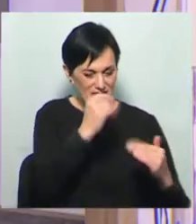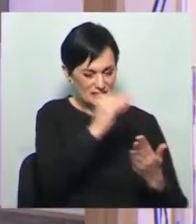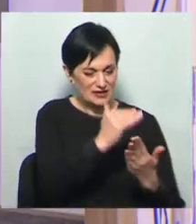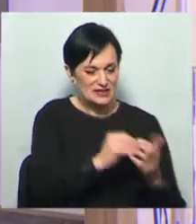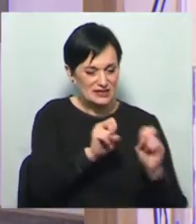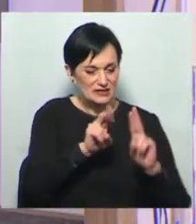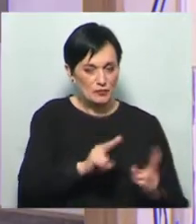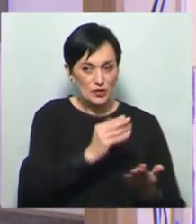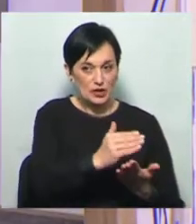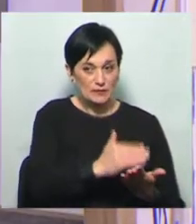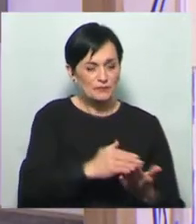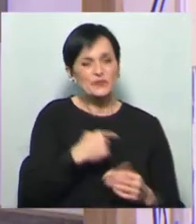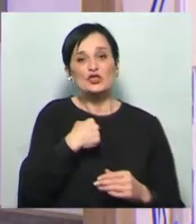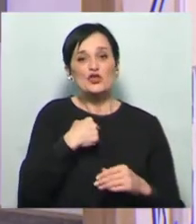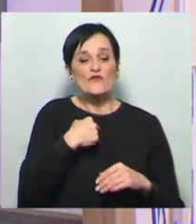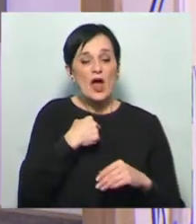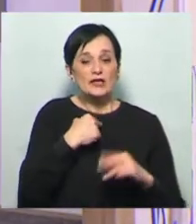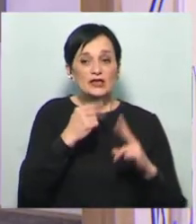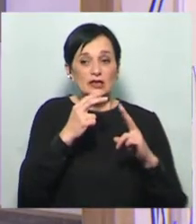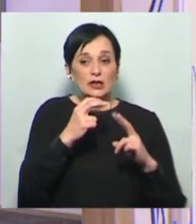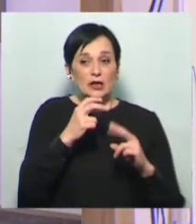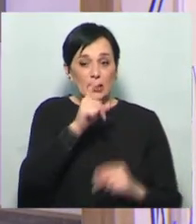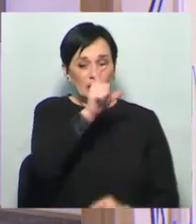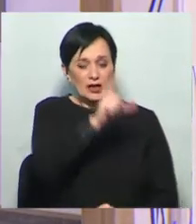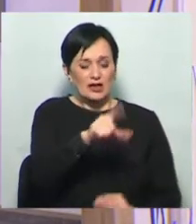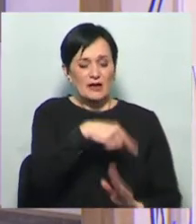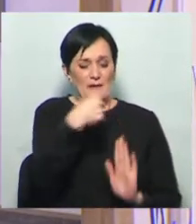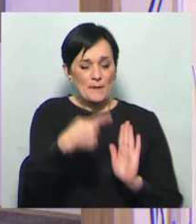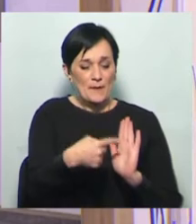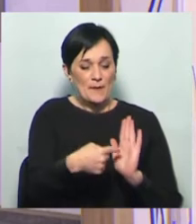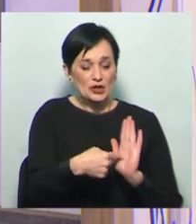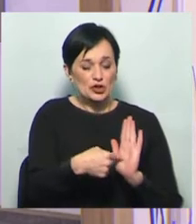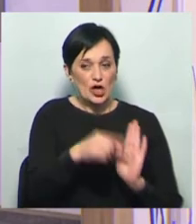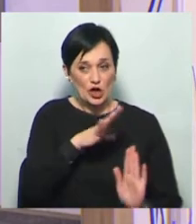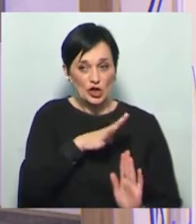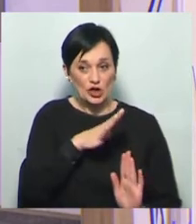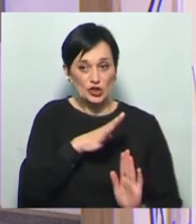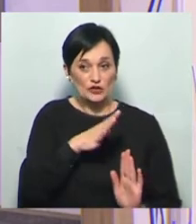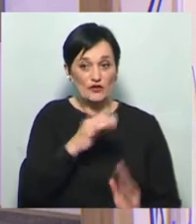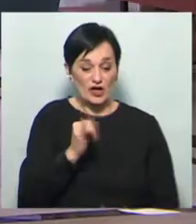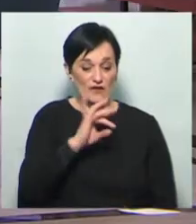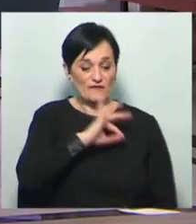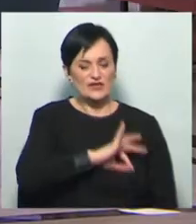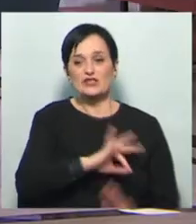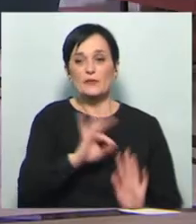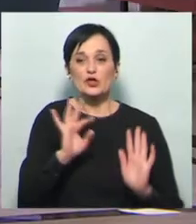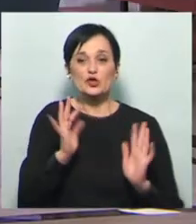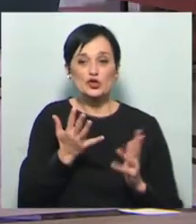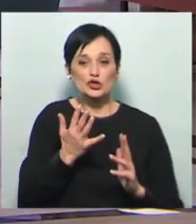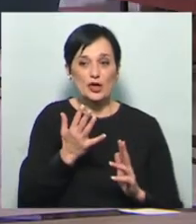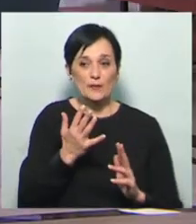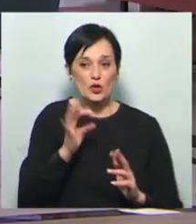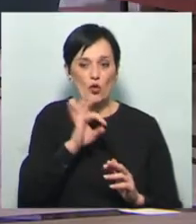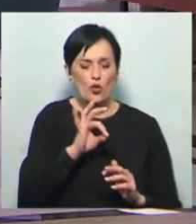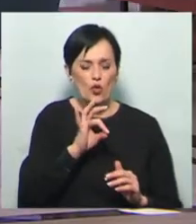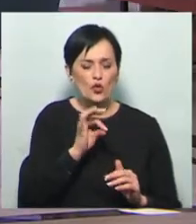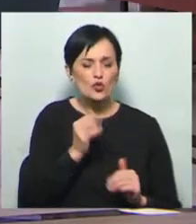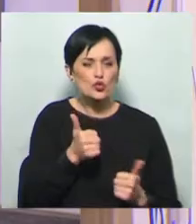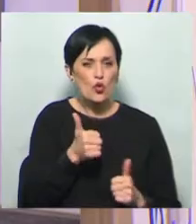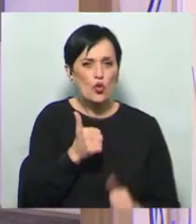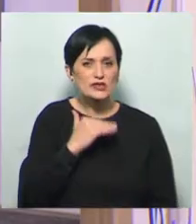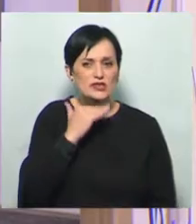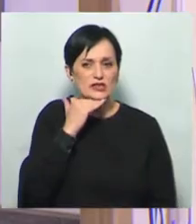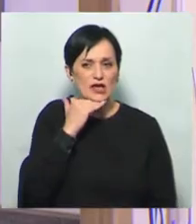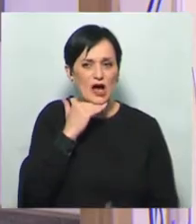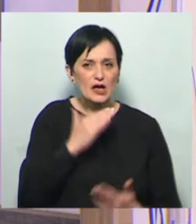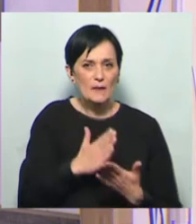ჩვენ დიაგნოსტიკაზე საუბრობდით, მაყურებელს ქონდა შეკითხვა და ვიდრე დავასრულებთ საუბარს ვისარგებლებ შემთხვევით, აი დოპლეროგრაფიასთან რამდენად